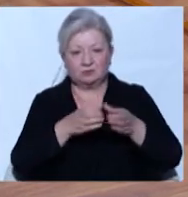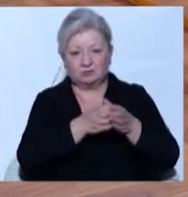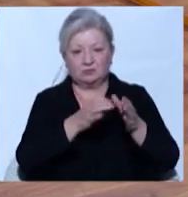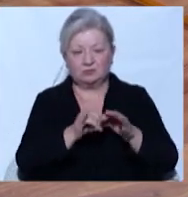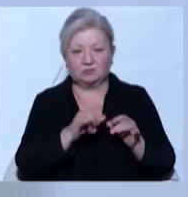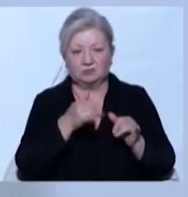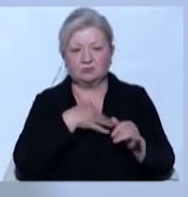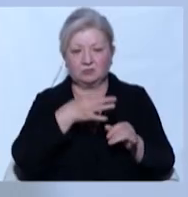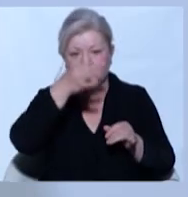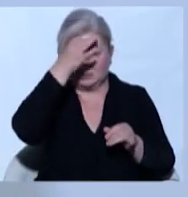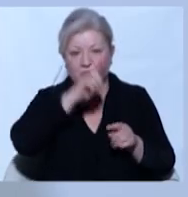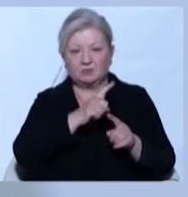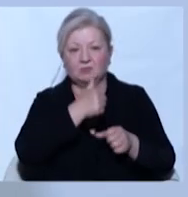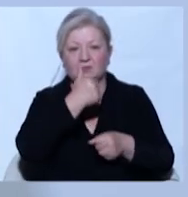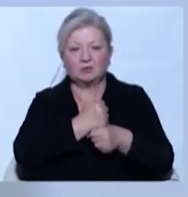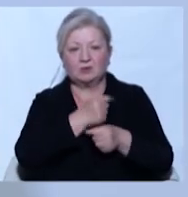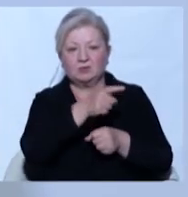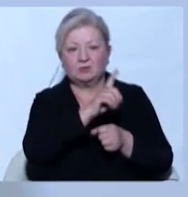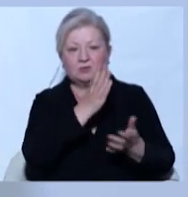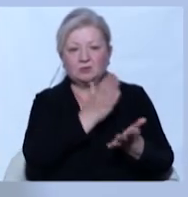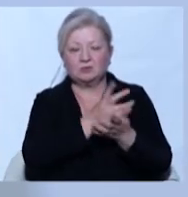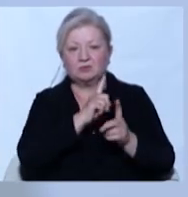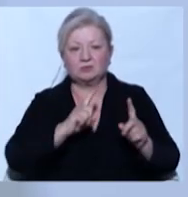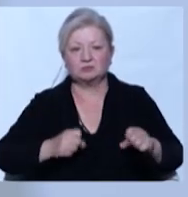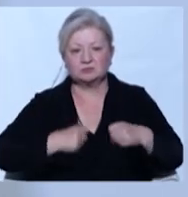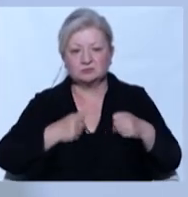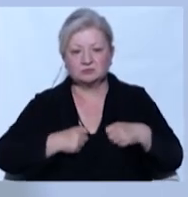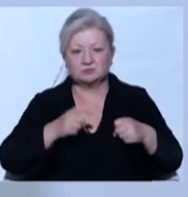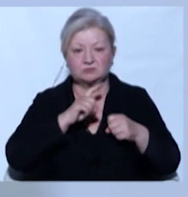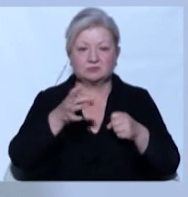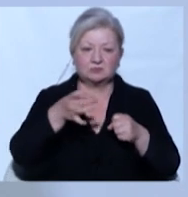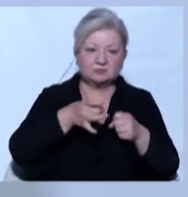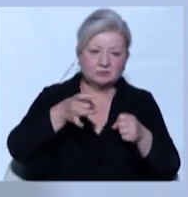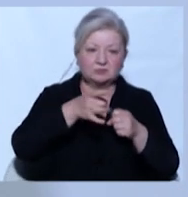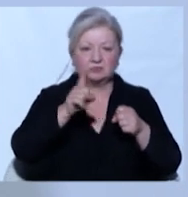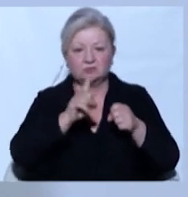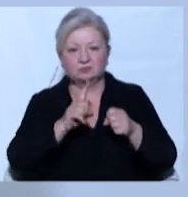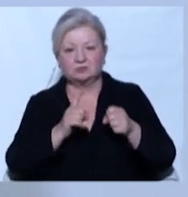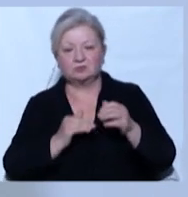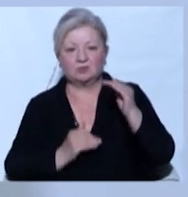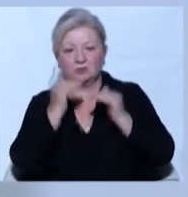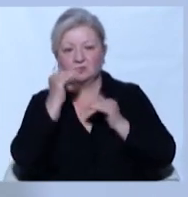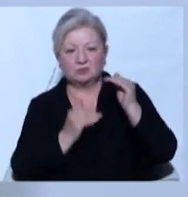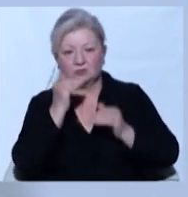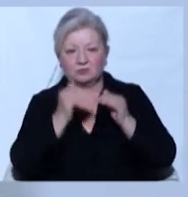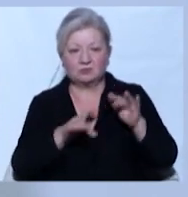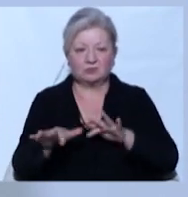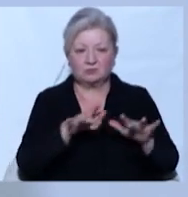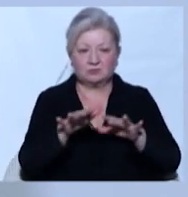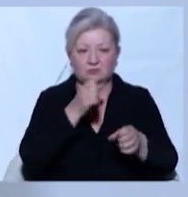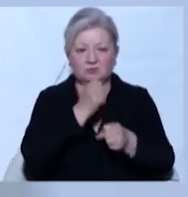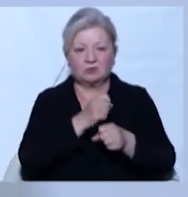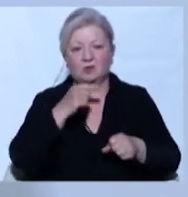ამასობაში გაგახსენებთ მთავარ როლს, რა არის ორგანიზაციების, რომ ისინი ცდილობენ რეგიონალურ და გლობალურ დონეზე მოაგვარონ არსებული სხვადასხვა